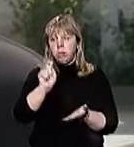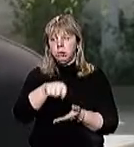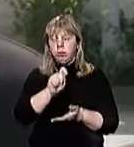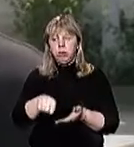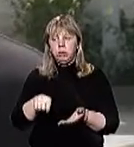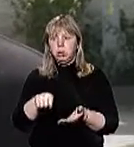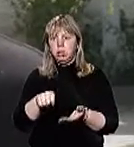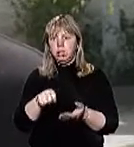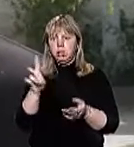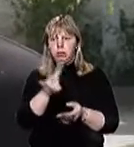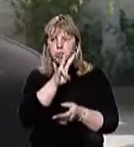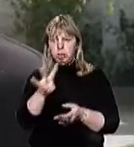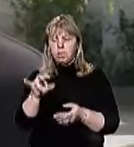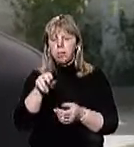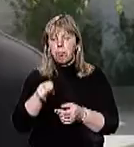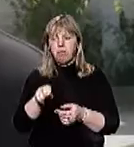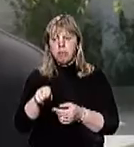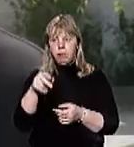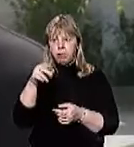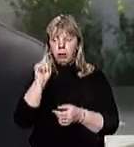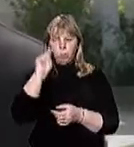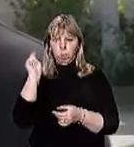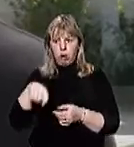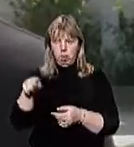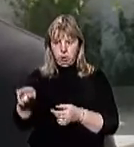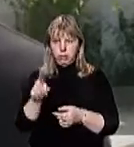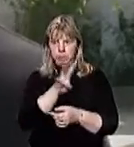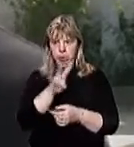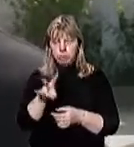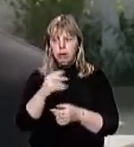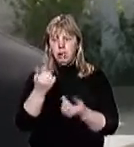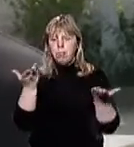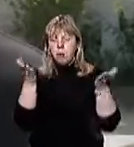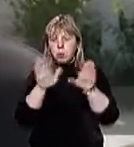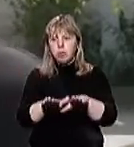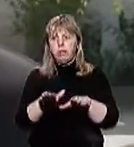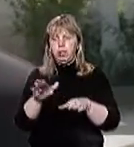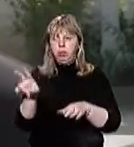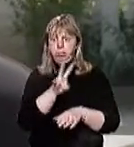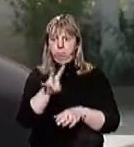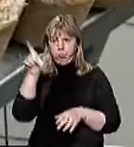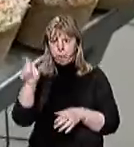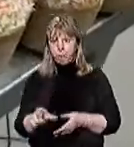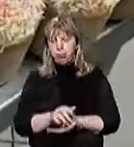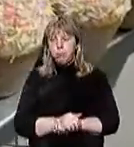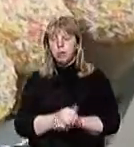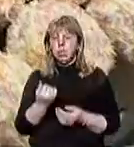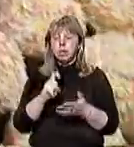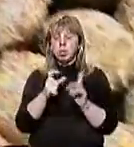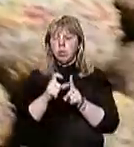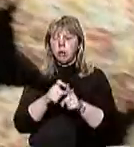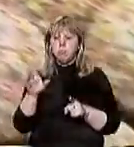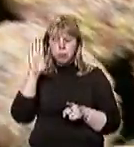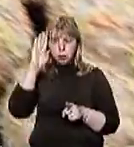освячуються священником із Православної церкви України там за благословенням єпископа Віктора Бедя. За словами